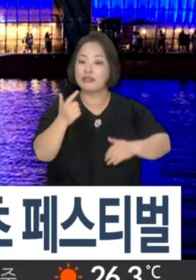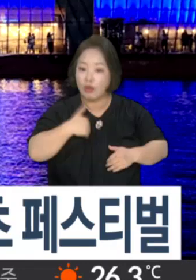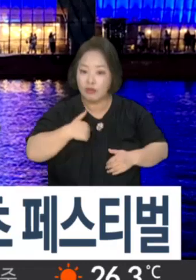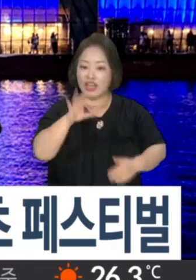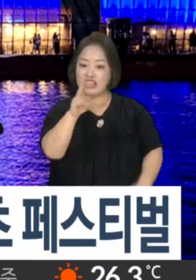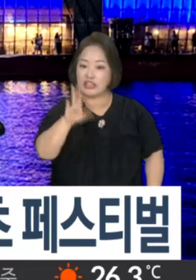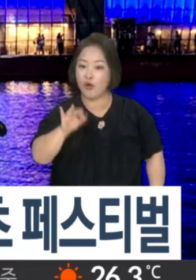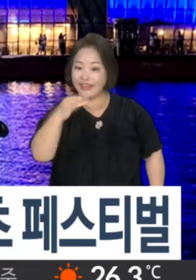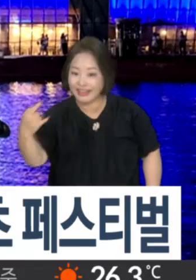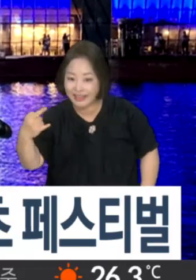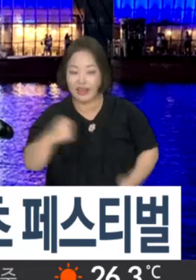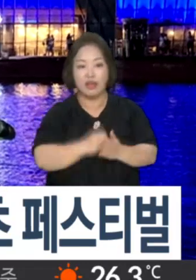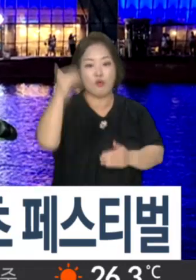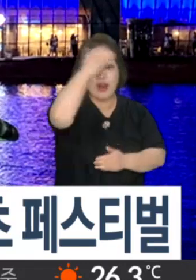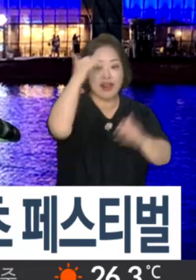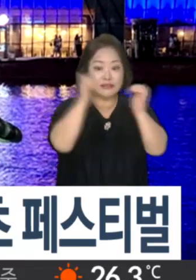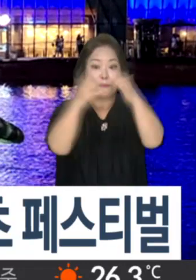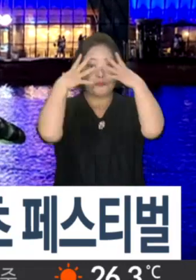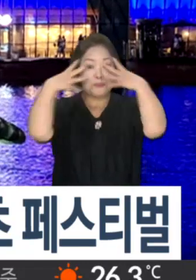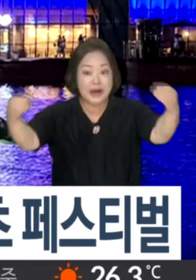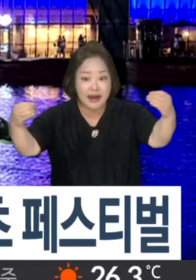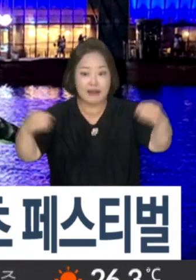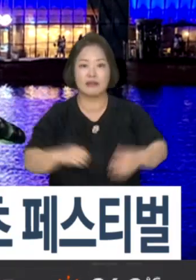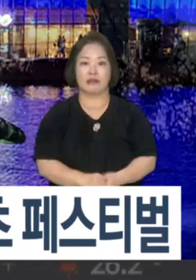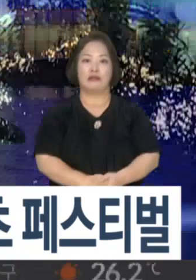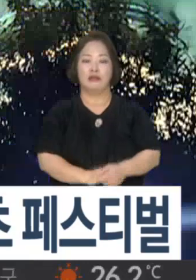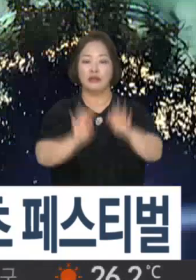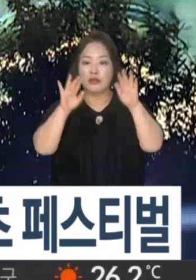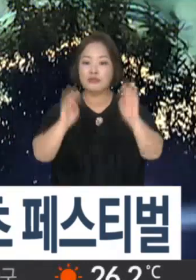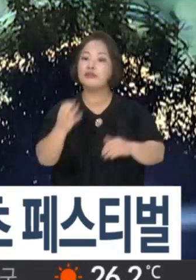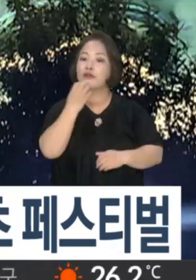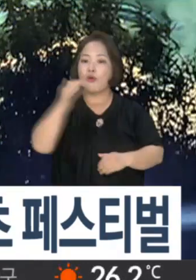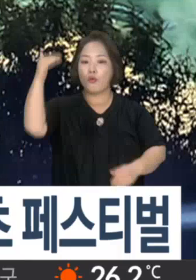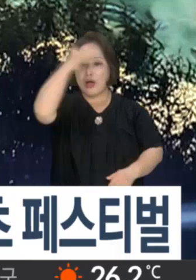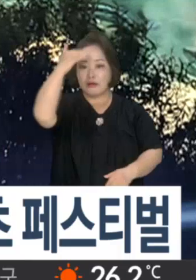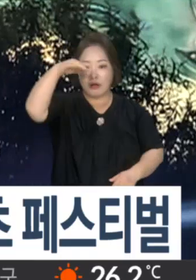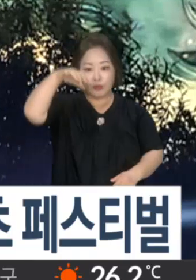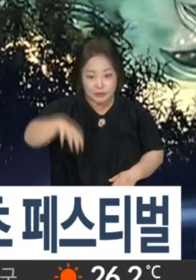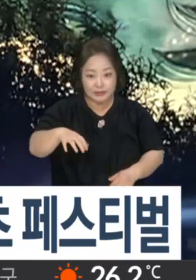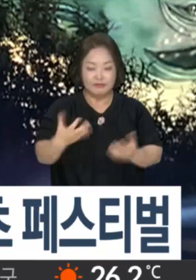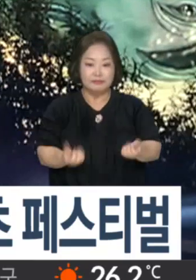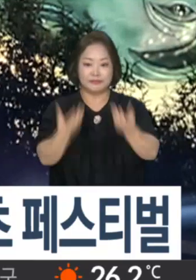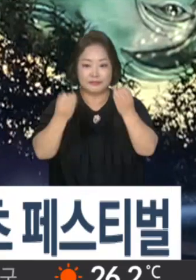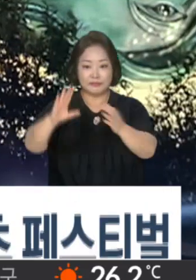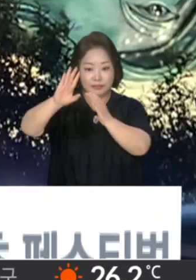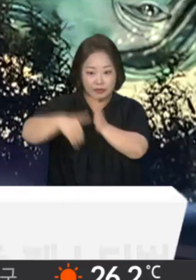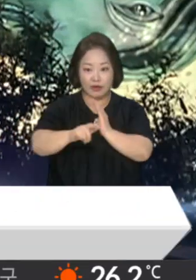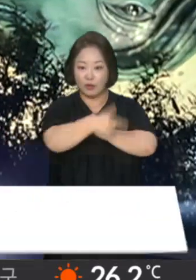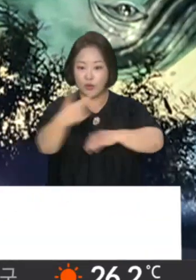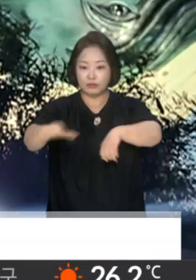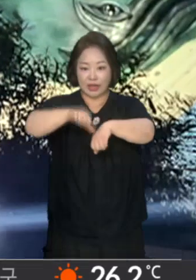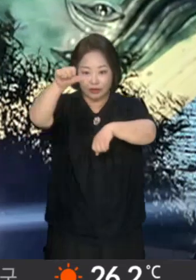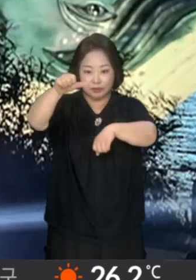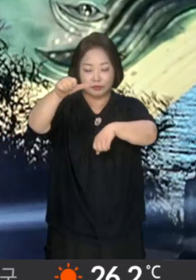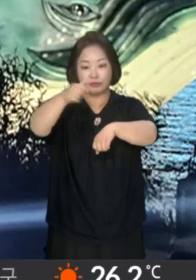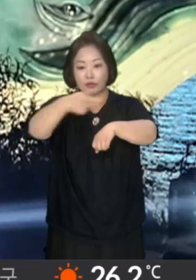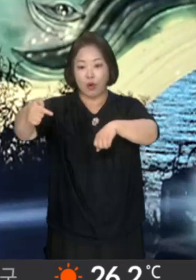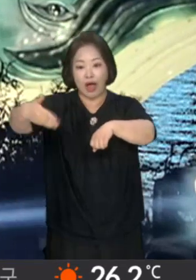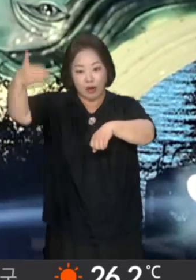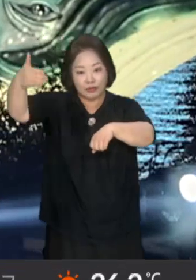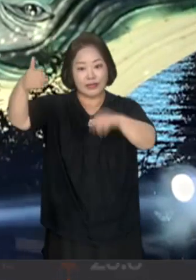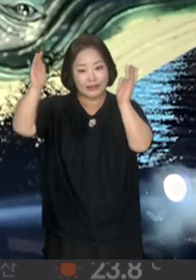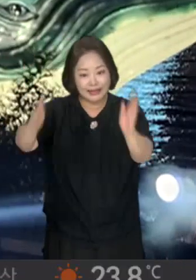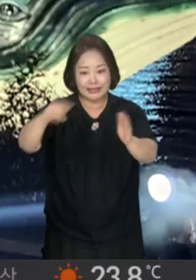전시돼 관람객의 주목을 끌 예정입니다 서울 관광재단은 행사기간 동안 오후 5시부터 9시까지